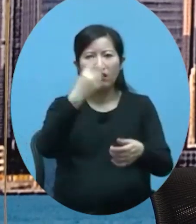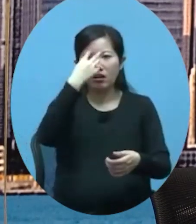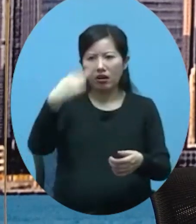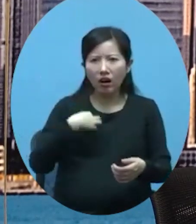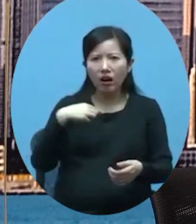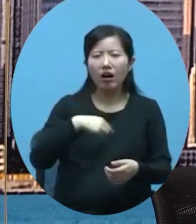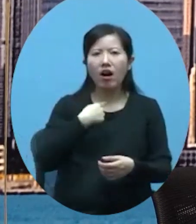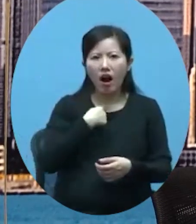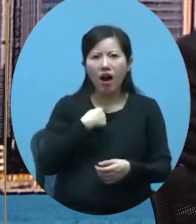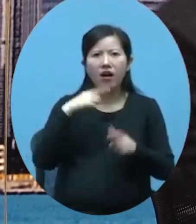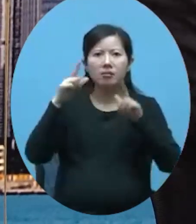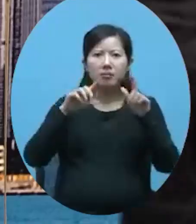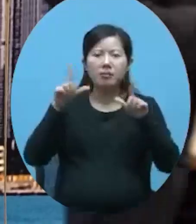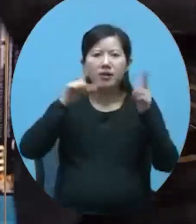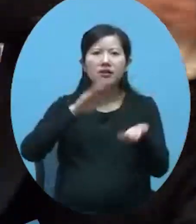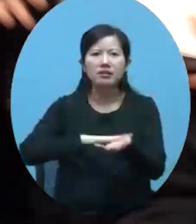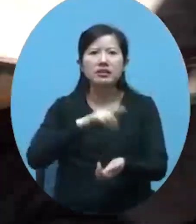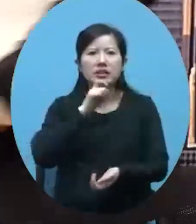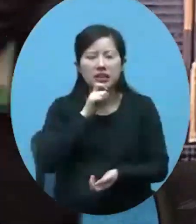點治療好謝謝謝謝好